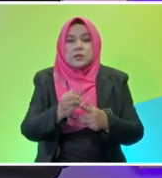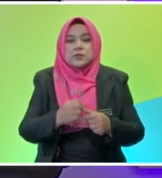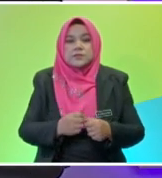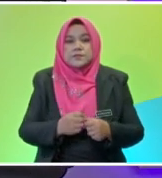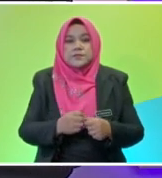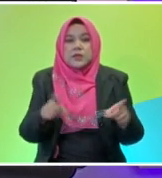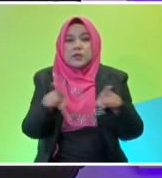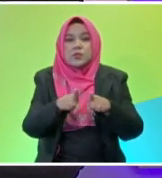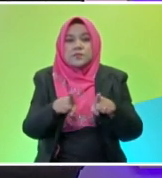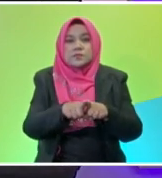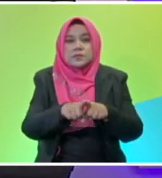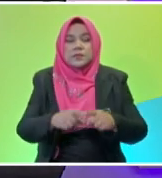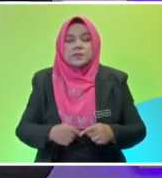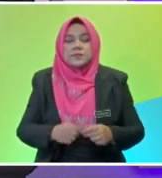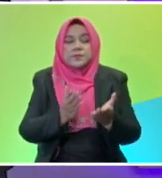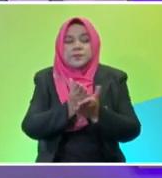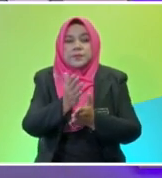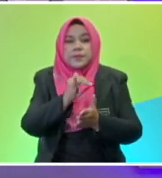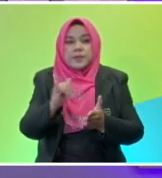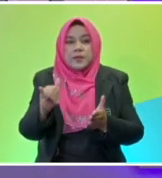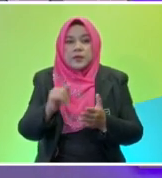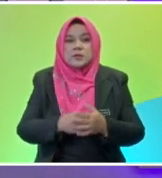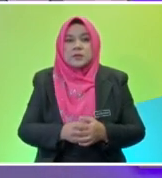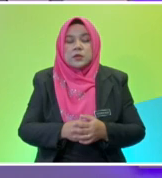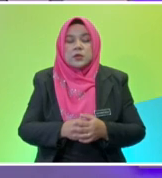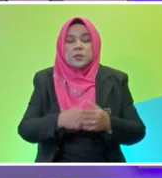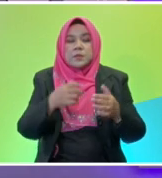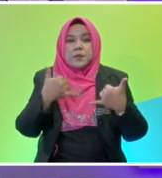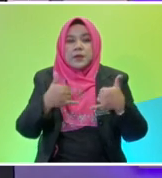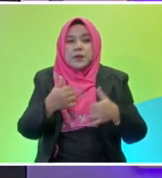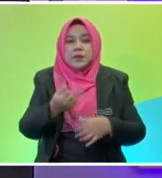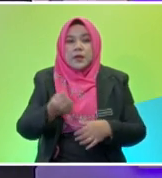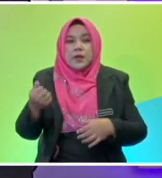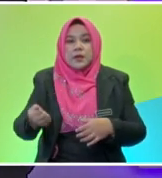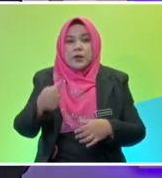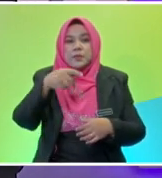serentak Oke seterusnya bermain alat musik dengan ini